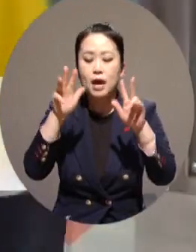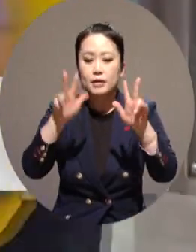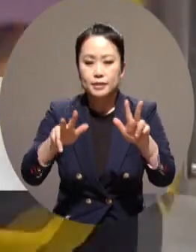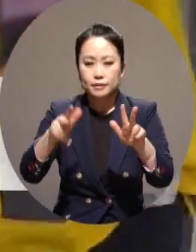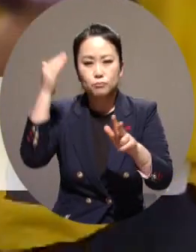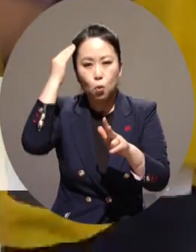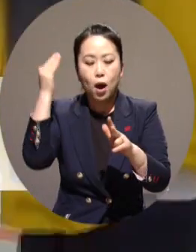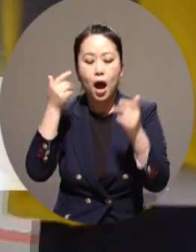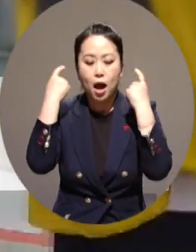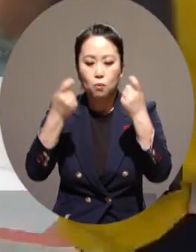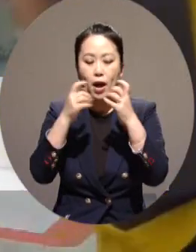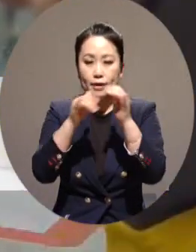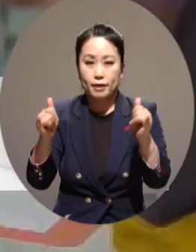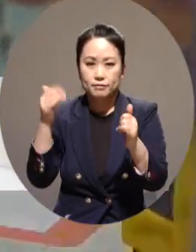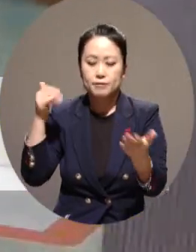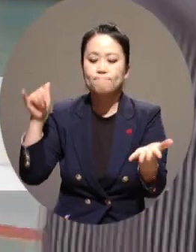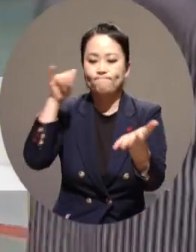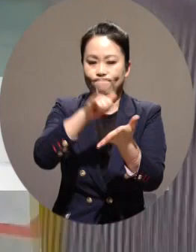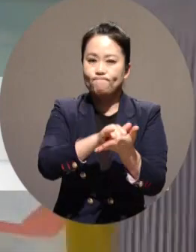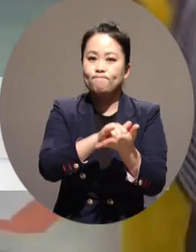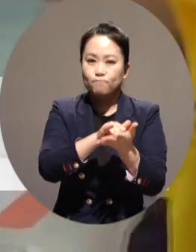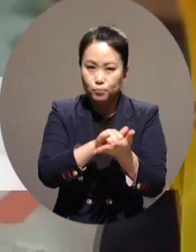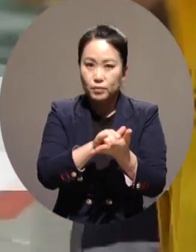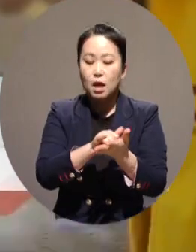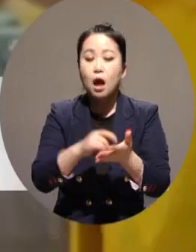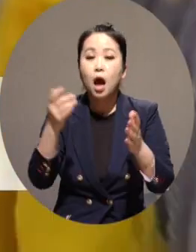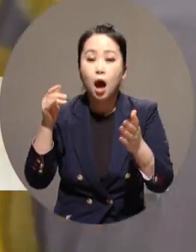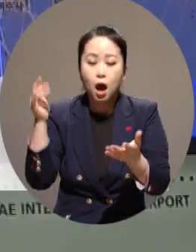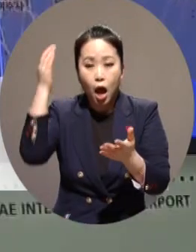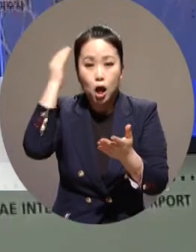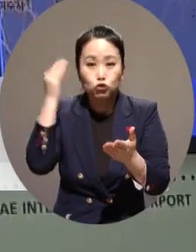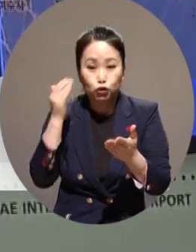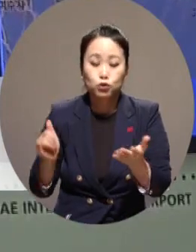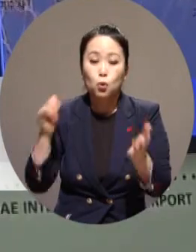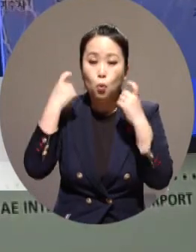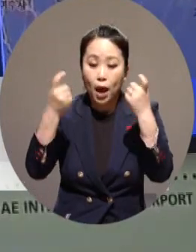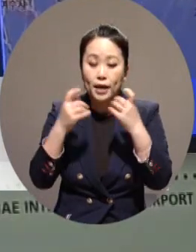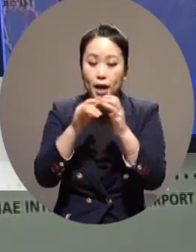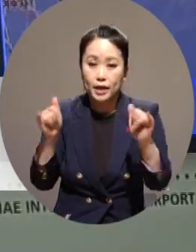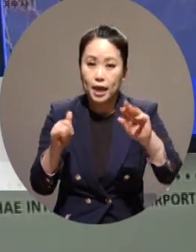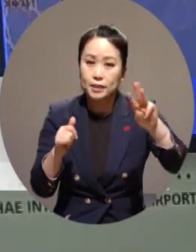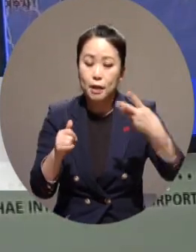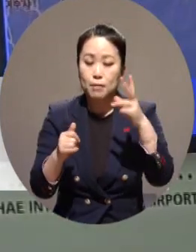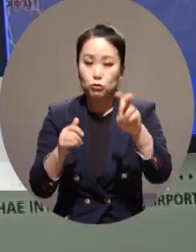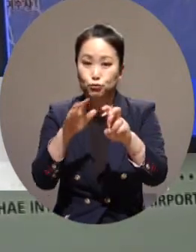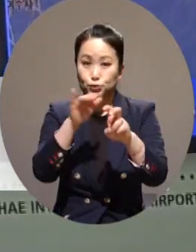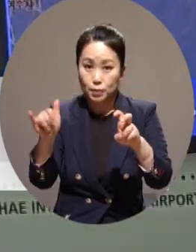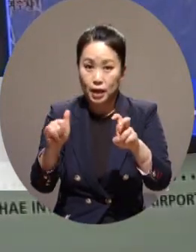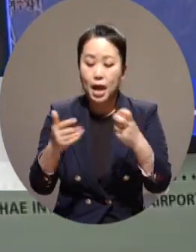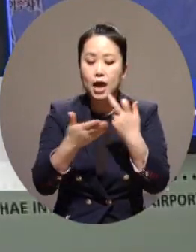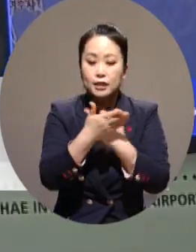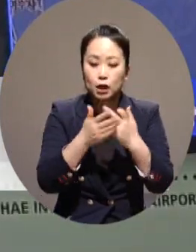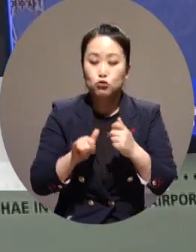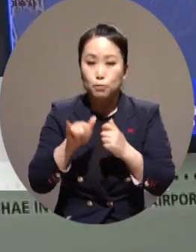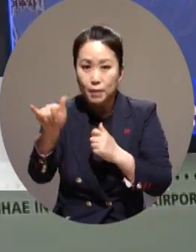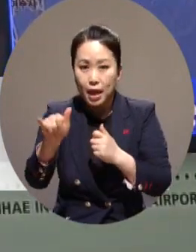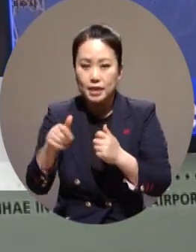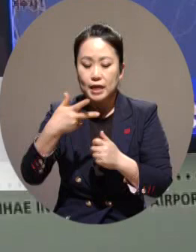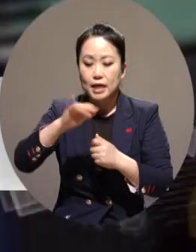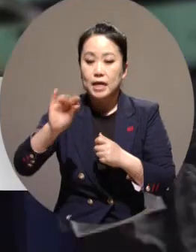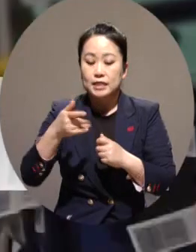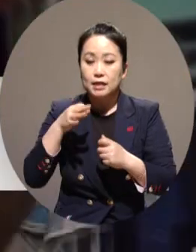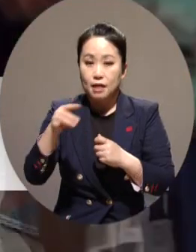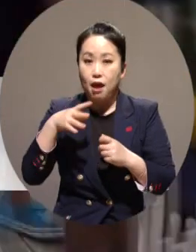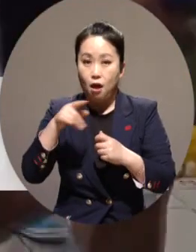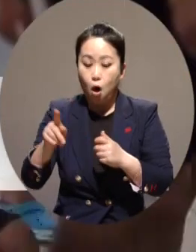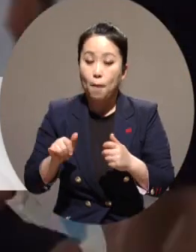입국했습니다. 오늘 오전 내국인 관광객 320명이 제주항공과 진에어 항공편으로 김해공항에 도착한